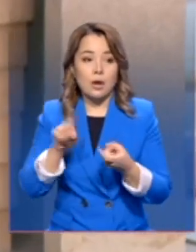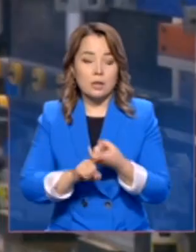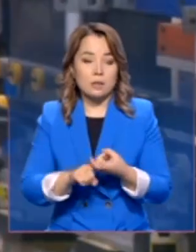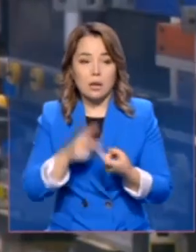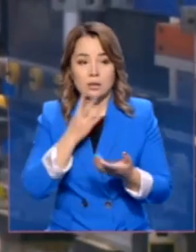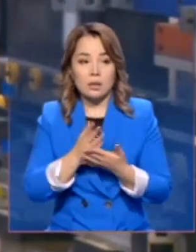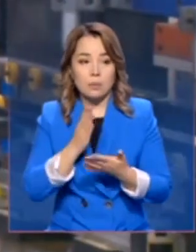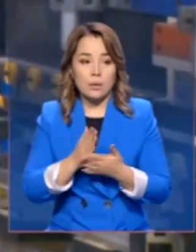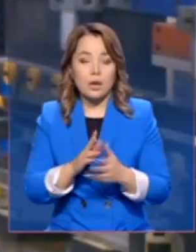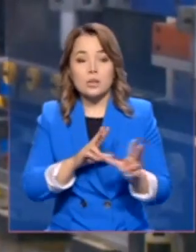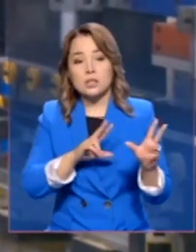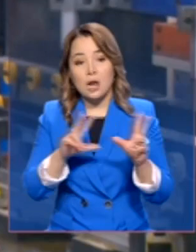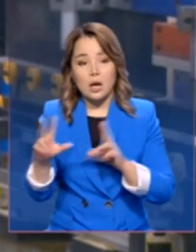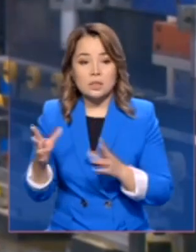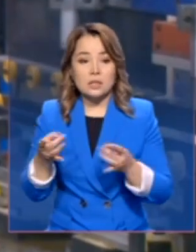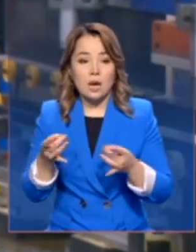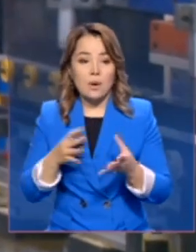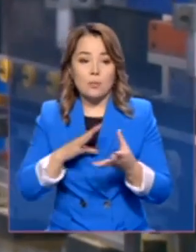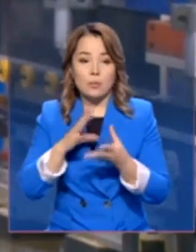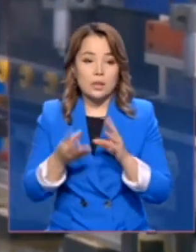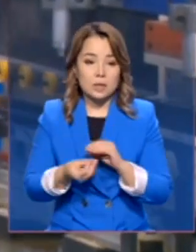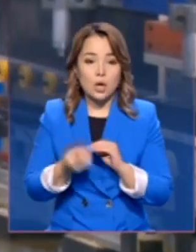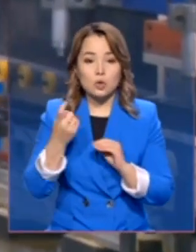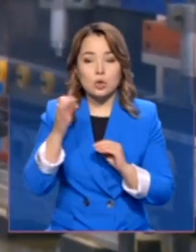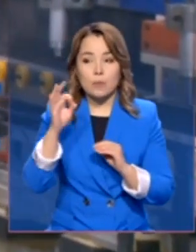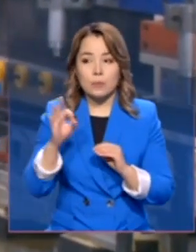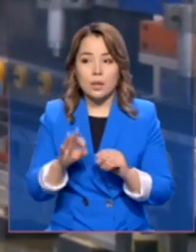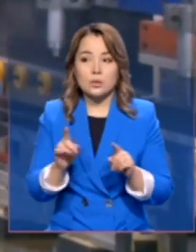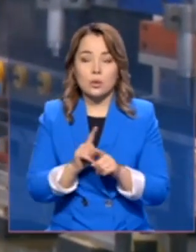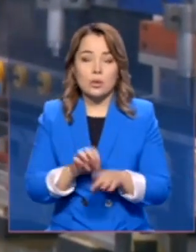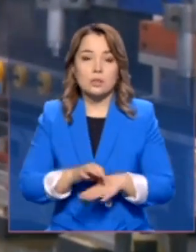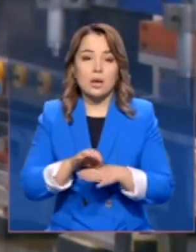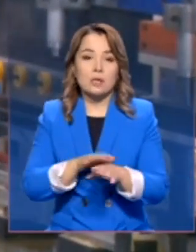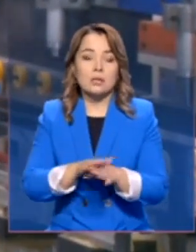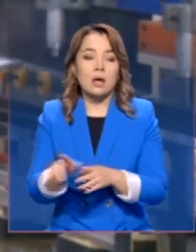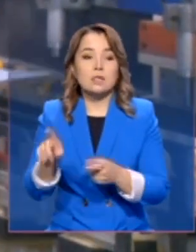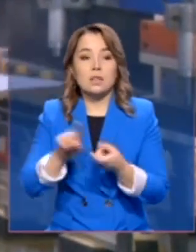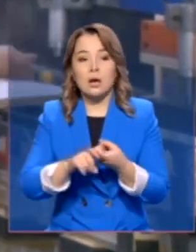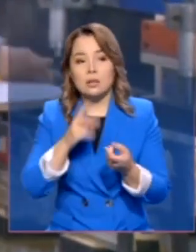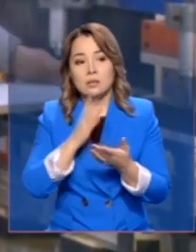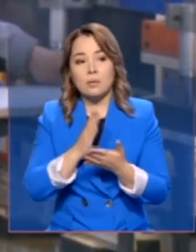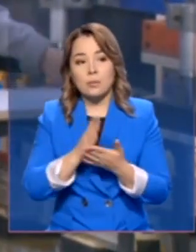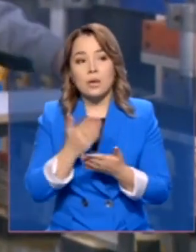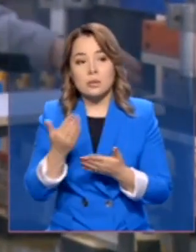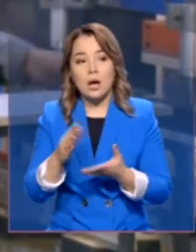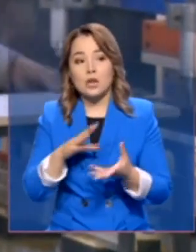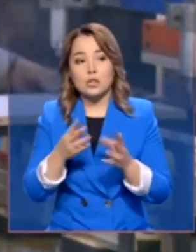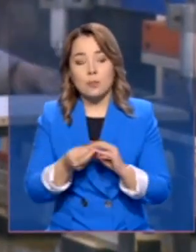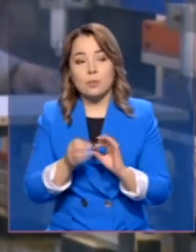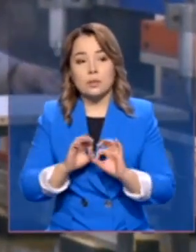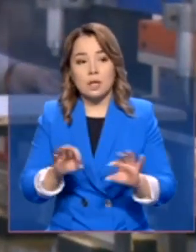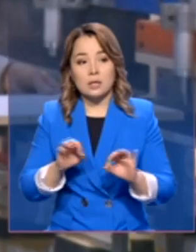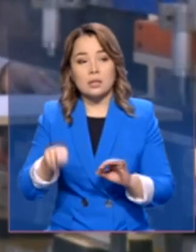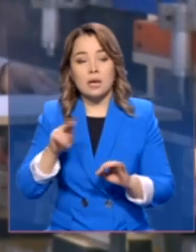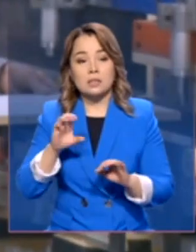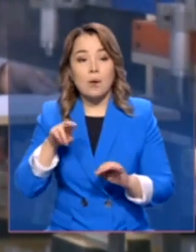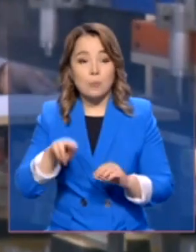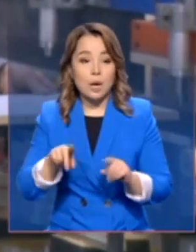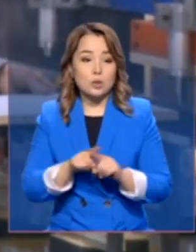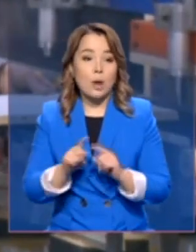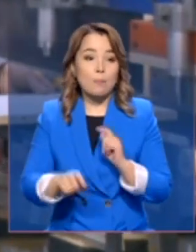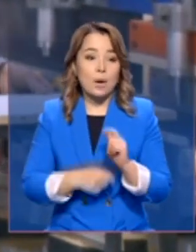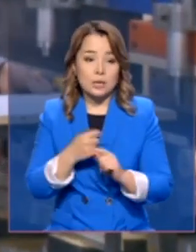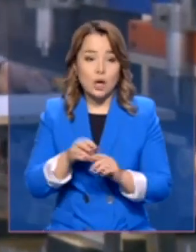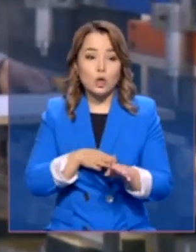тұр. Жиһазға қажетті шикізатты біз 100% импортқа тәуелді екенбіз. Мысалы, мынау жалпақ тілмен айтқанда ДСП деп аталатын